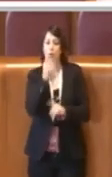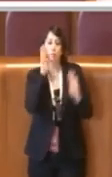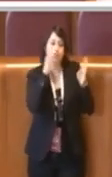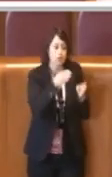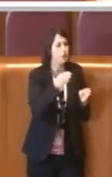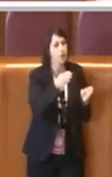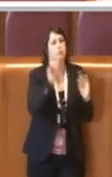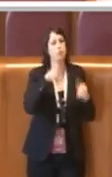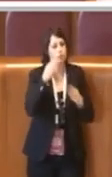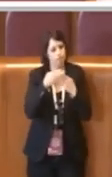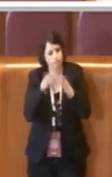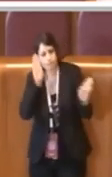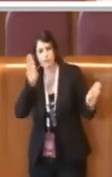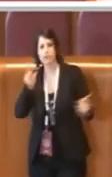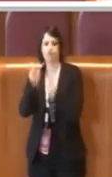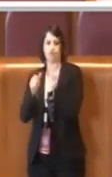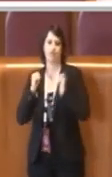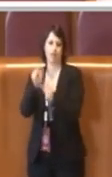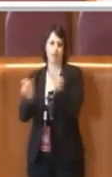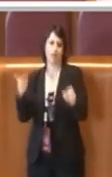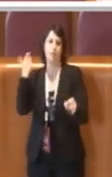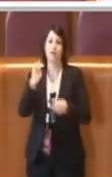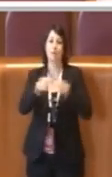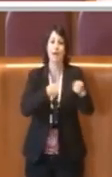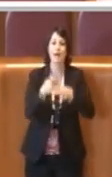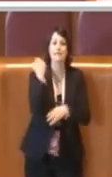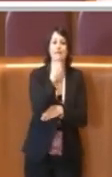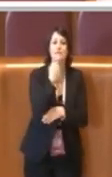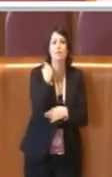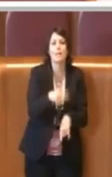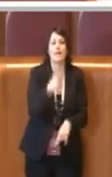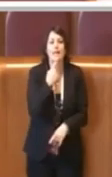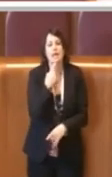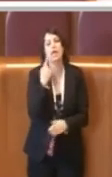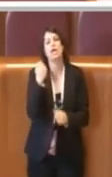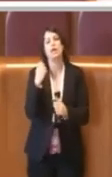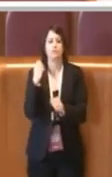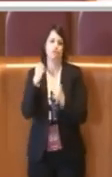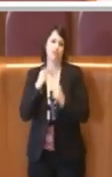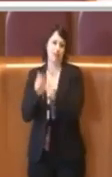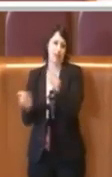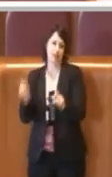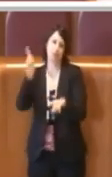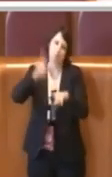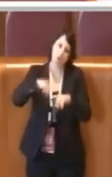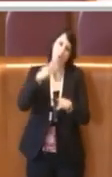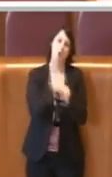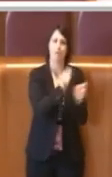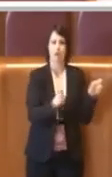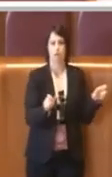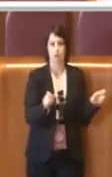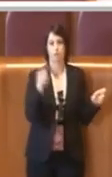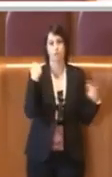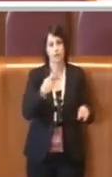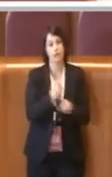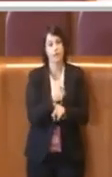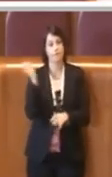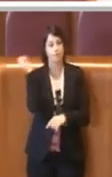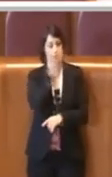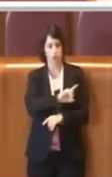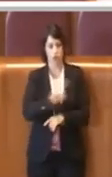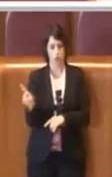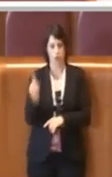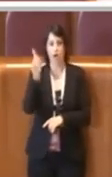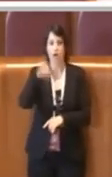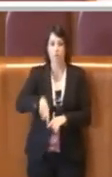cittadini perché i mercati sono servizi per i cittadini e il lavoro per gli operatori non dobbiamo dimenticarcelo non se lo sono dimenticare